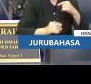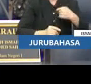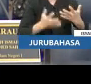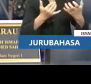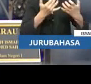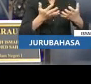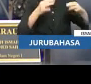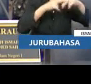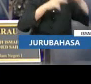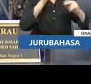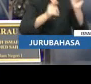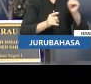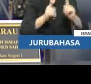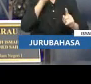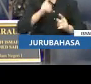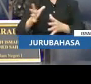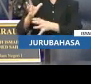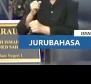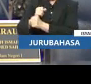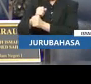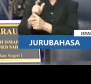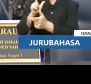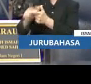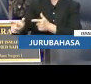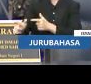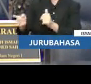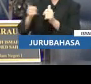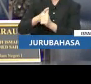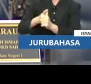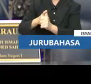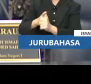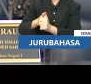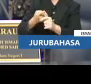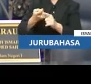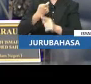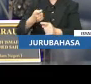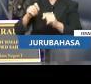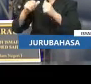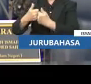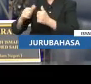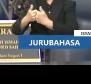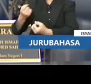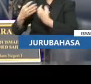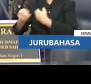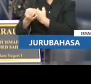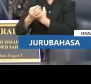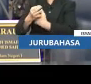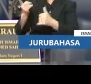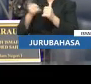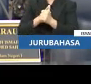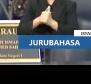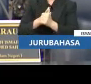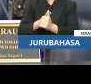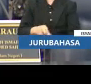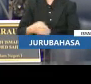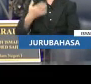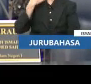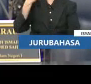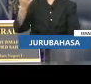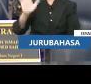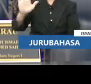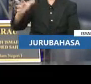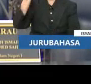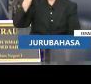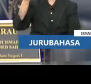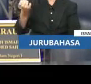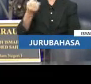mereka ingin bina tanpa mendapat keizinan atau mendapat komen daripada agensi-agensi yang terlibat. Saya ingat, terima kasih